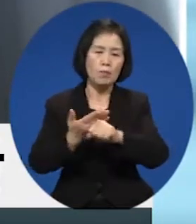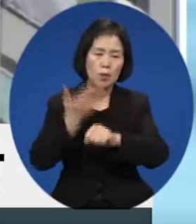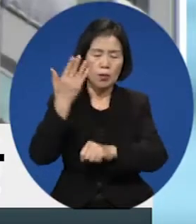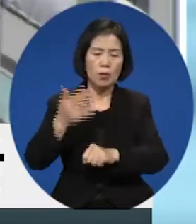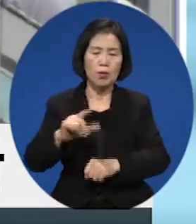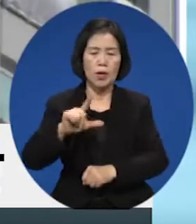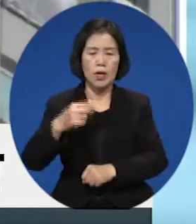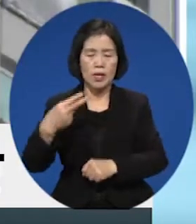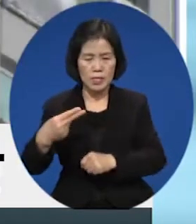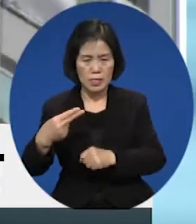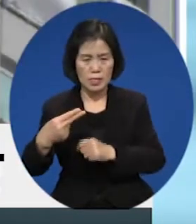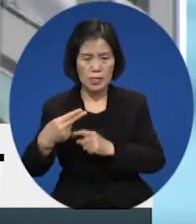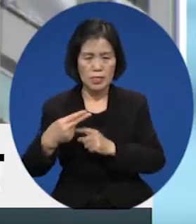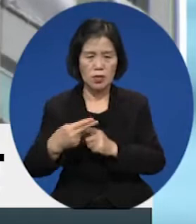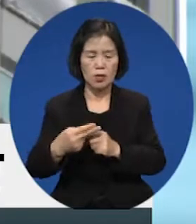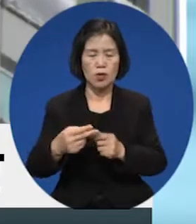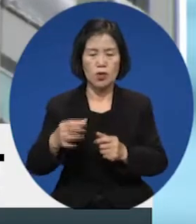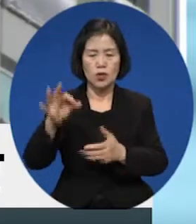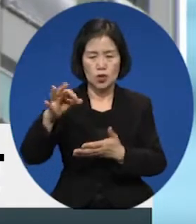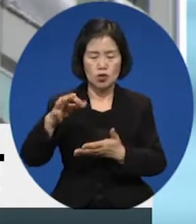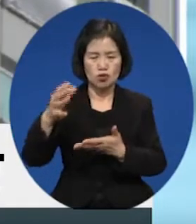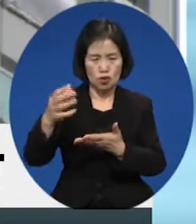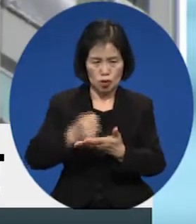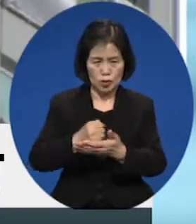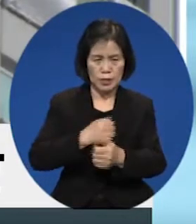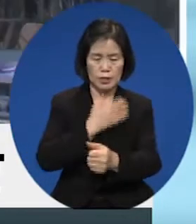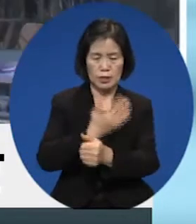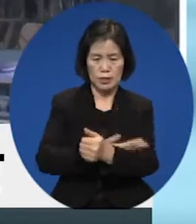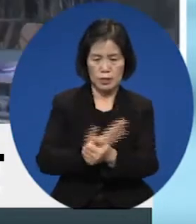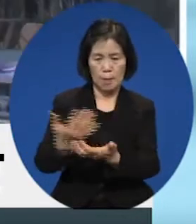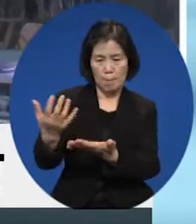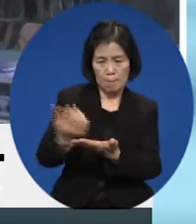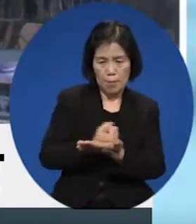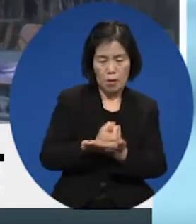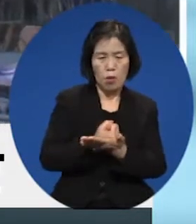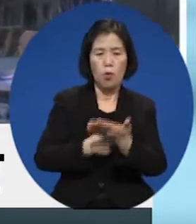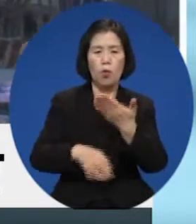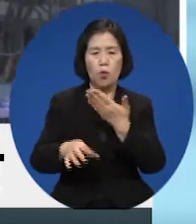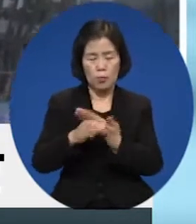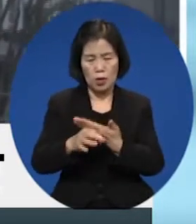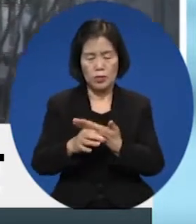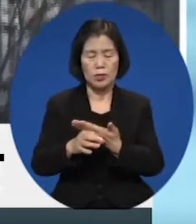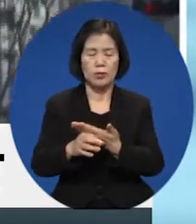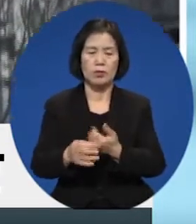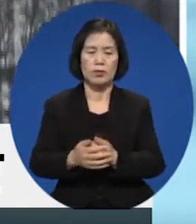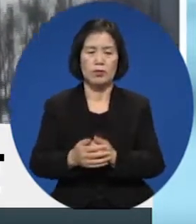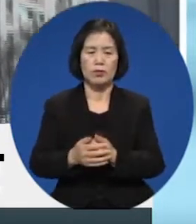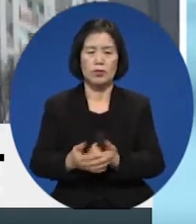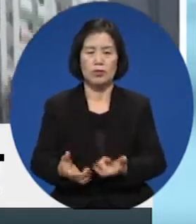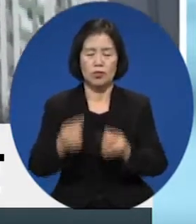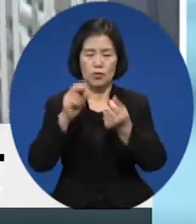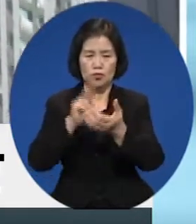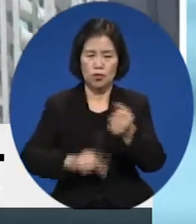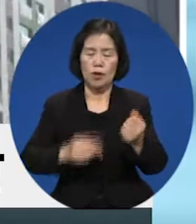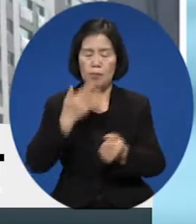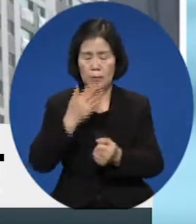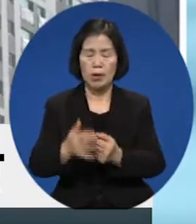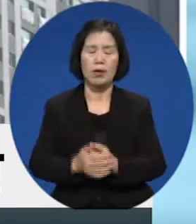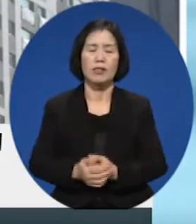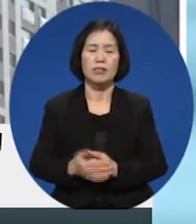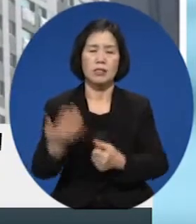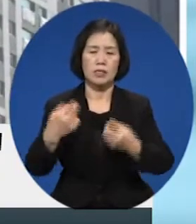로부터 소유권을 2.7 거니 잔을 맞추면 조기 분양 전환이 가능합니다 지난해